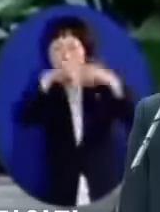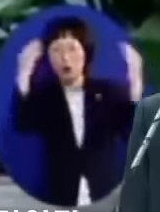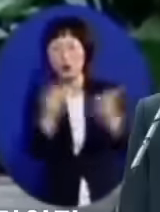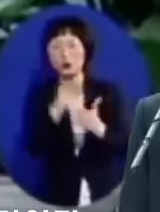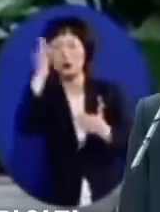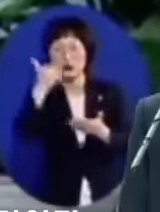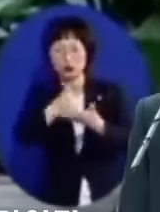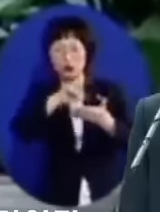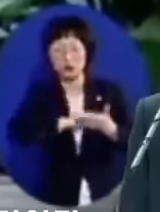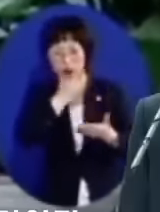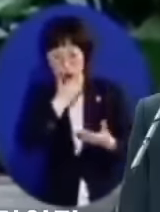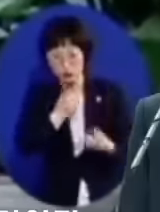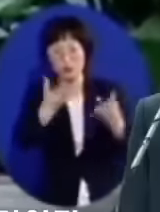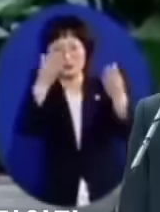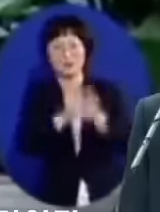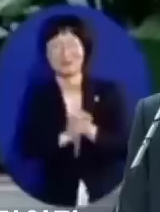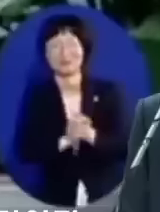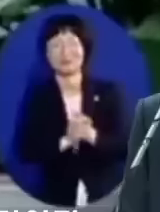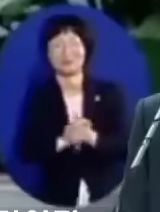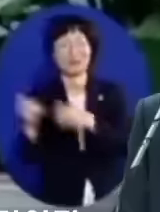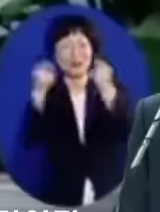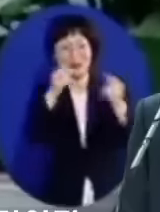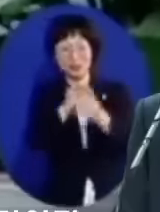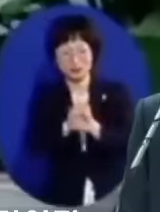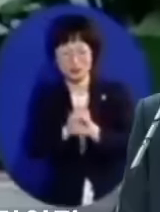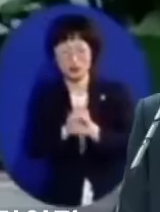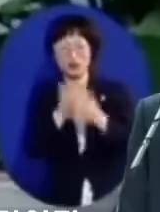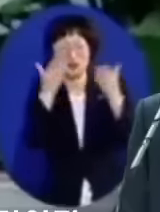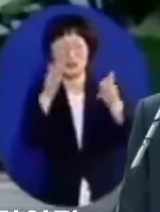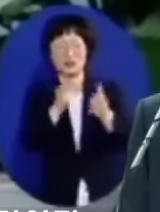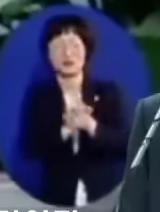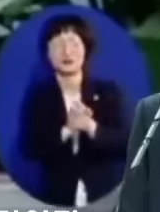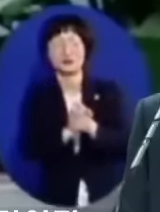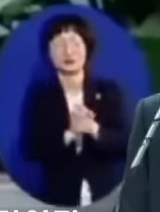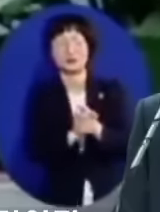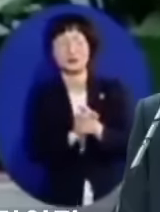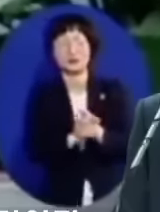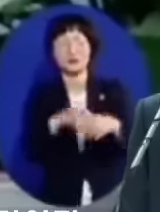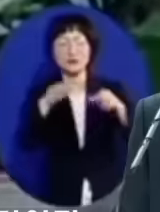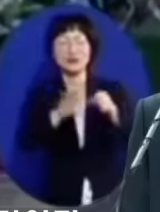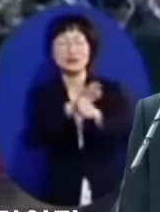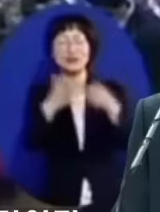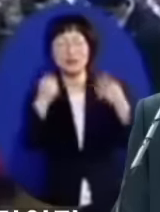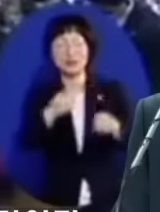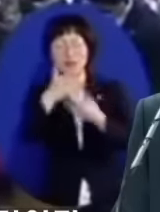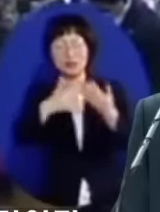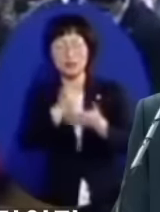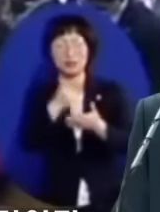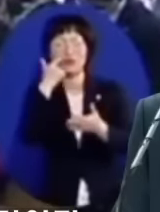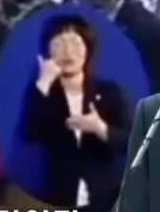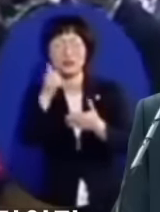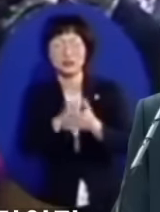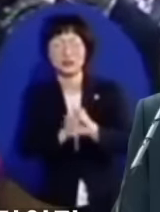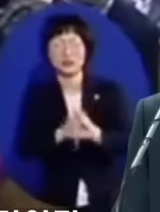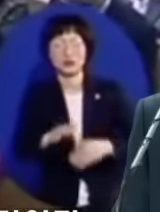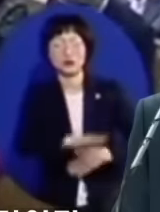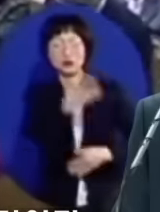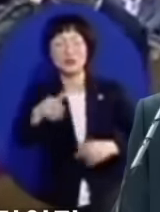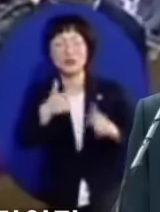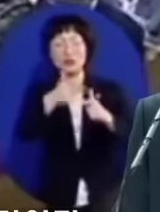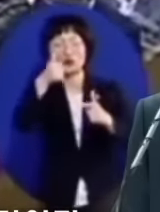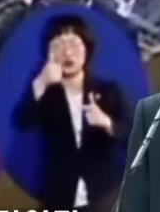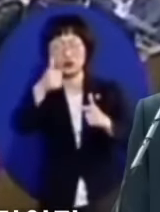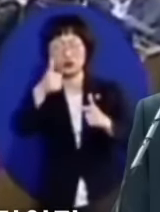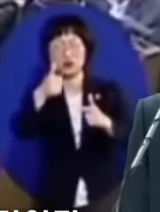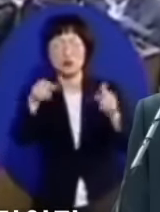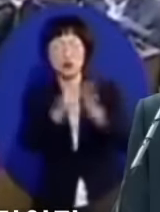주님 이름으로 축원합니다. 다 같이 고개 숙여 기도드리겠습니다. 사랑이 많으신 우리 아버지 하나님, 우리는 예수를 믿고 난